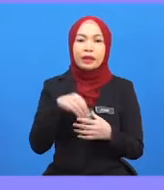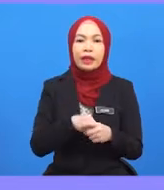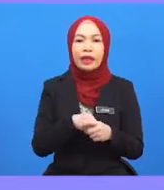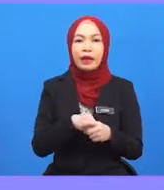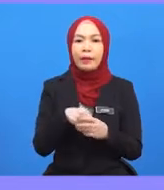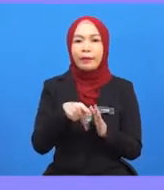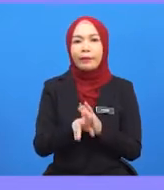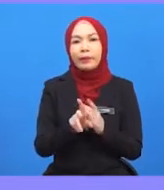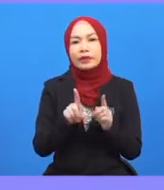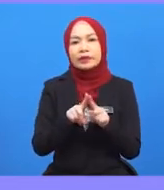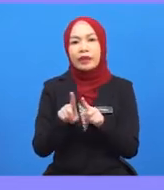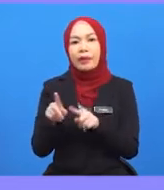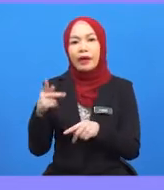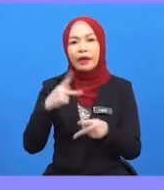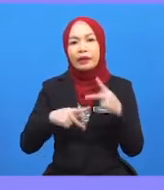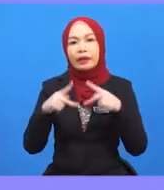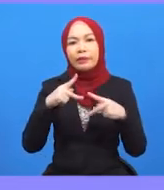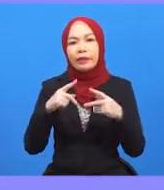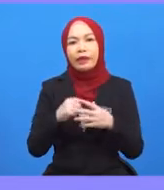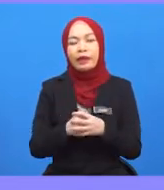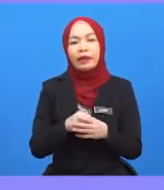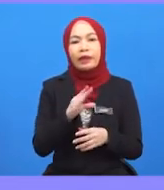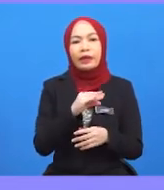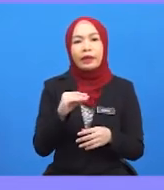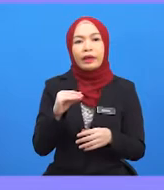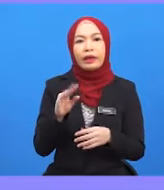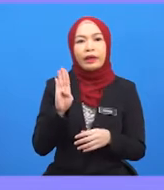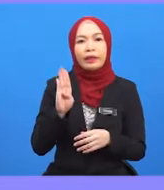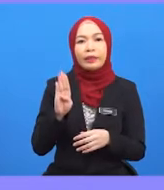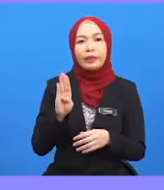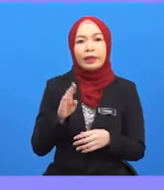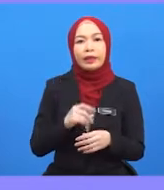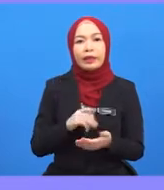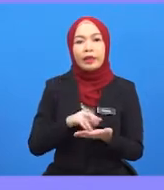B ialah bilangan mol alkali dalam persamaan kimia.